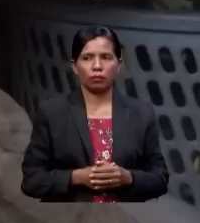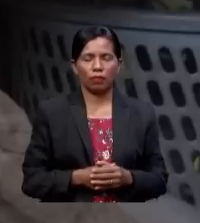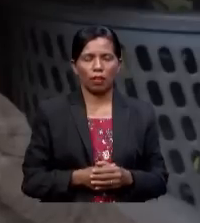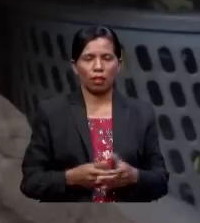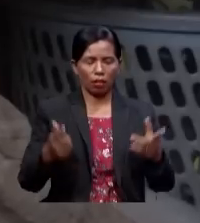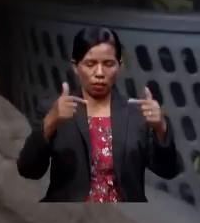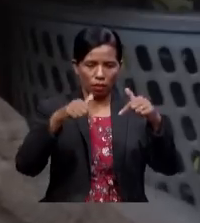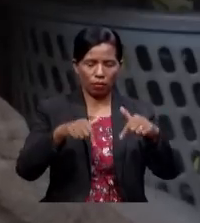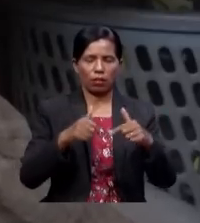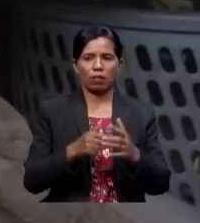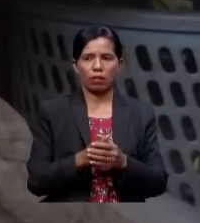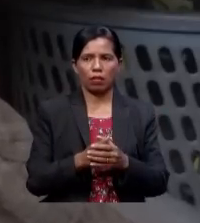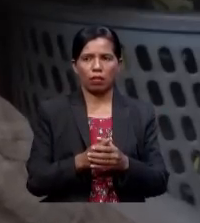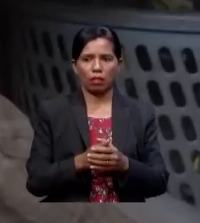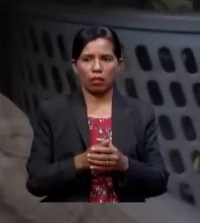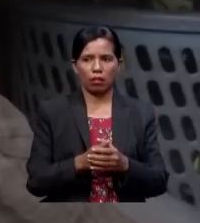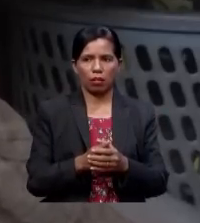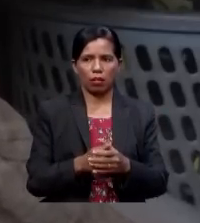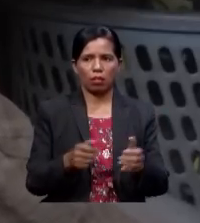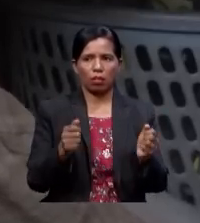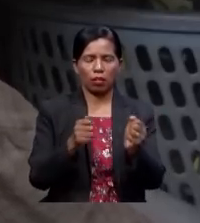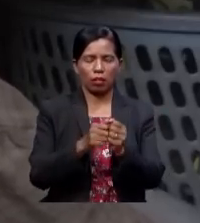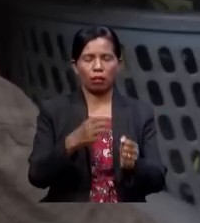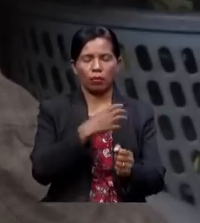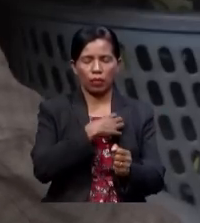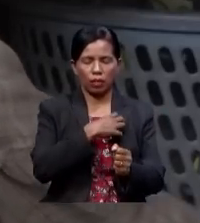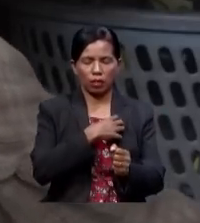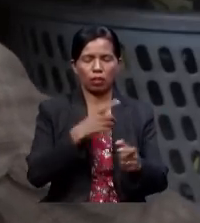be ida be brigadente be hauli si mai ne.